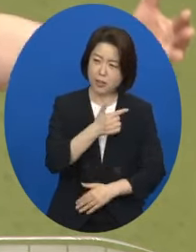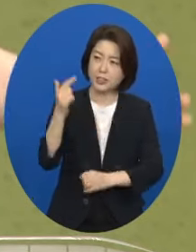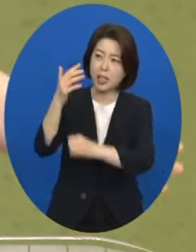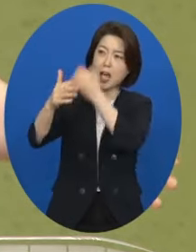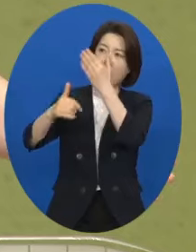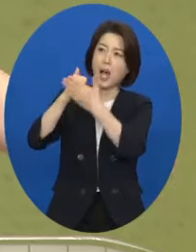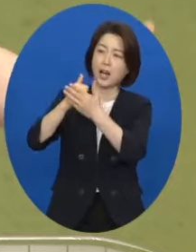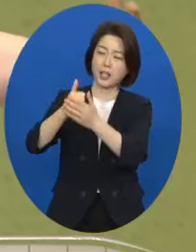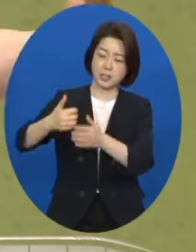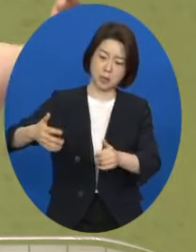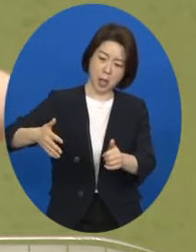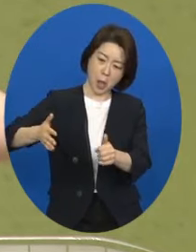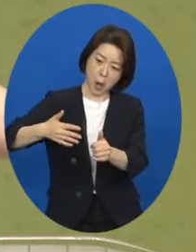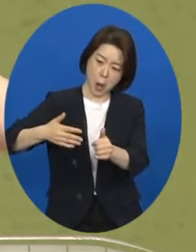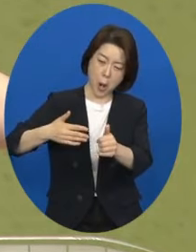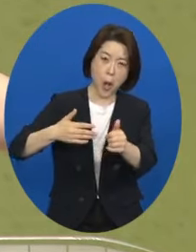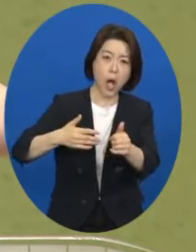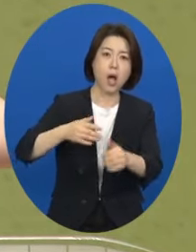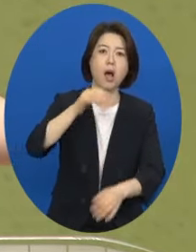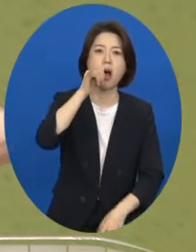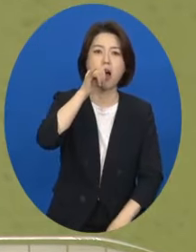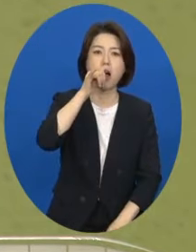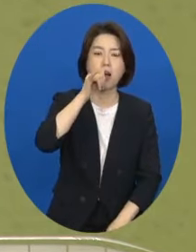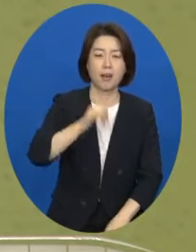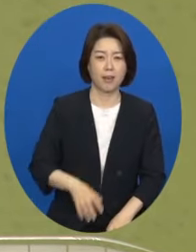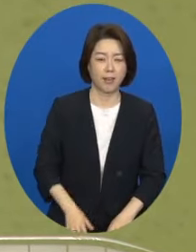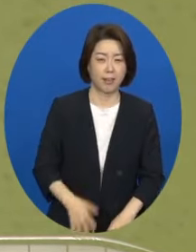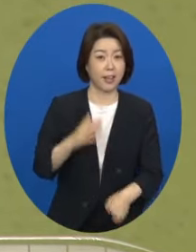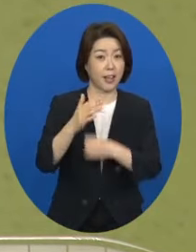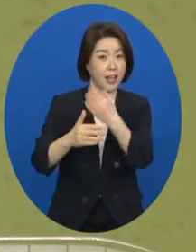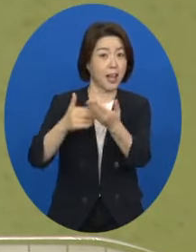하나님의 섭리가 있다는 것입니다. 하나님은요